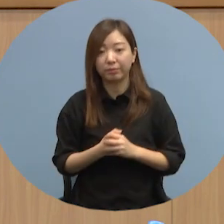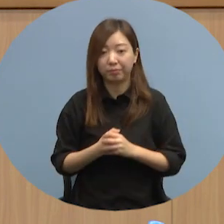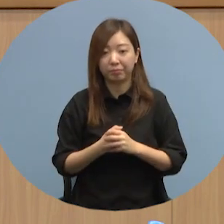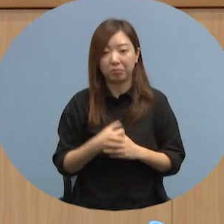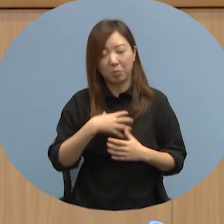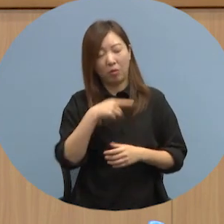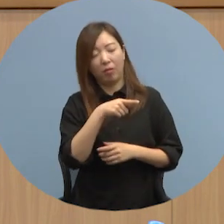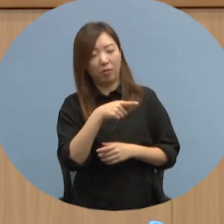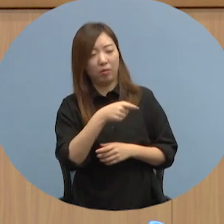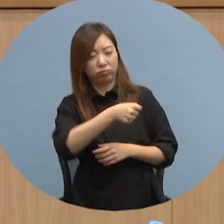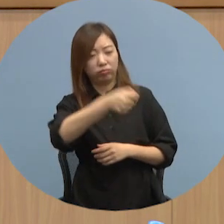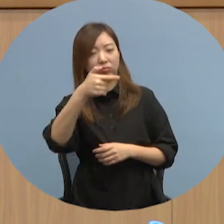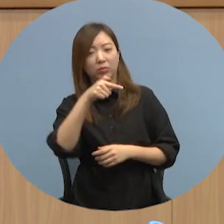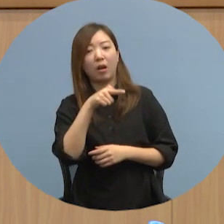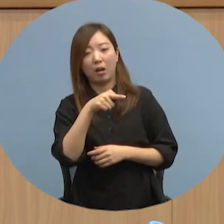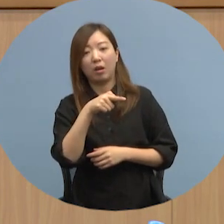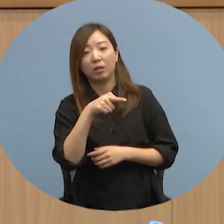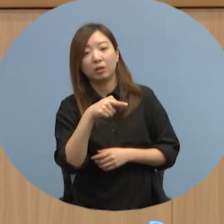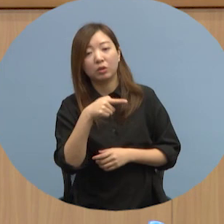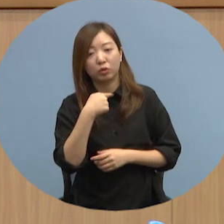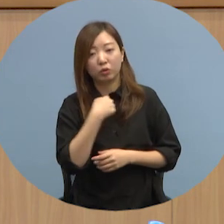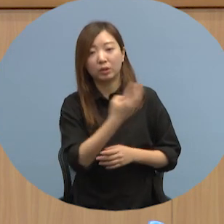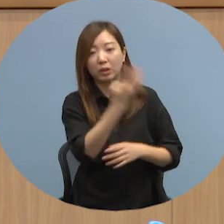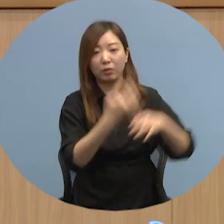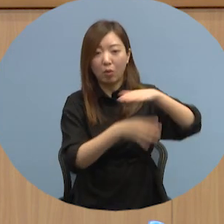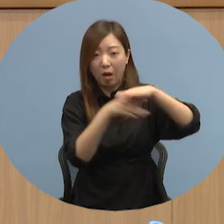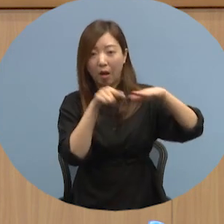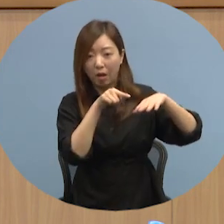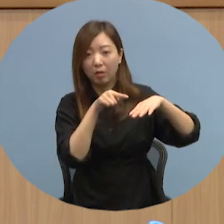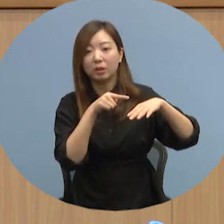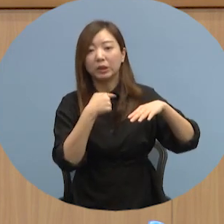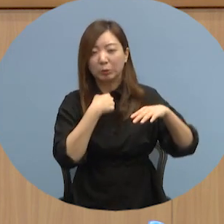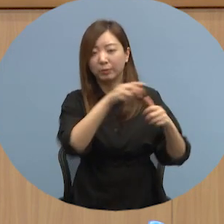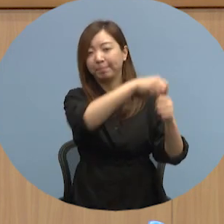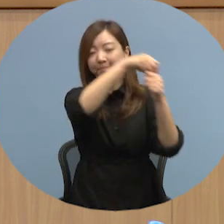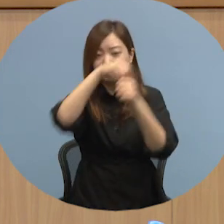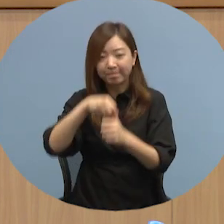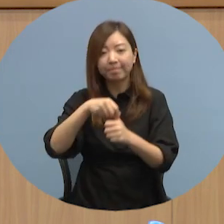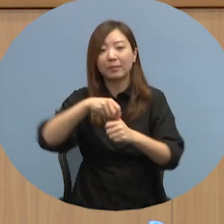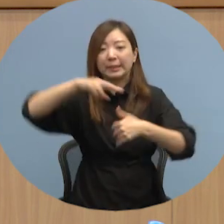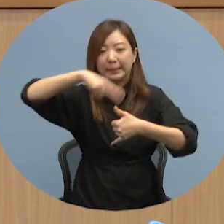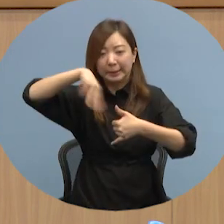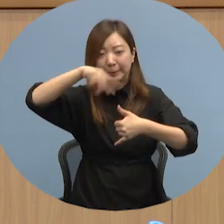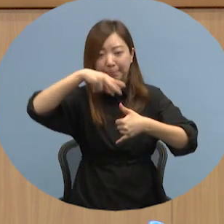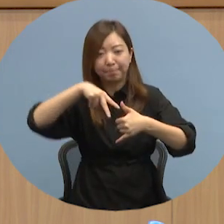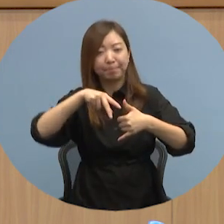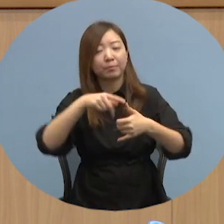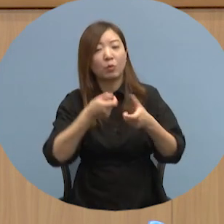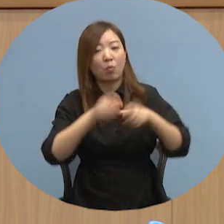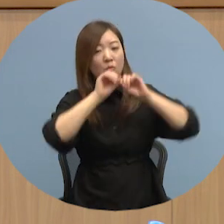始都係多咗啲，咁已經有4個單位，所以都係會出呢個強制檢測嗰個通知